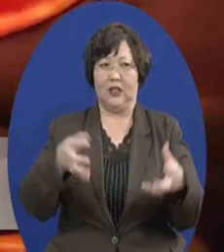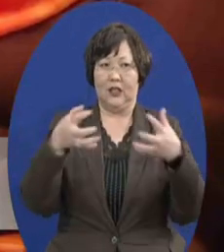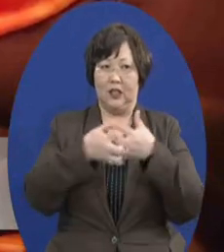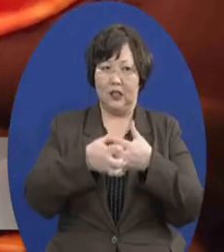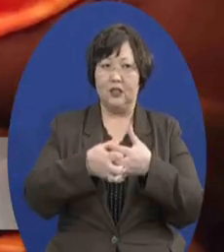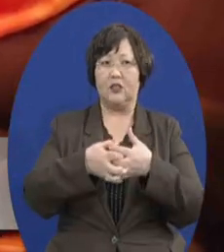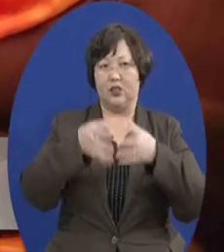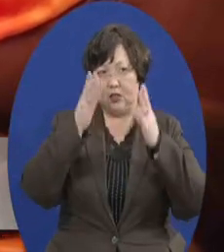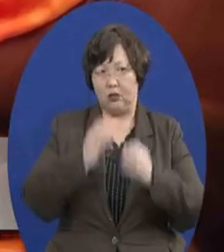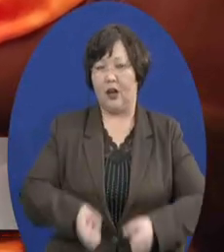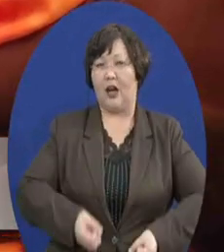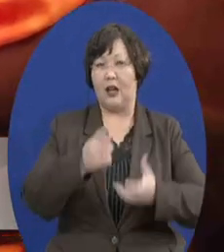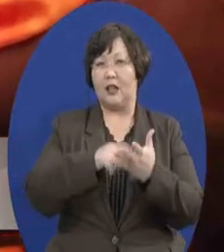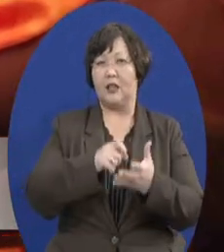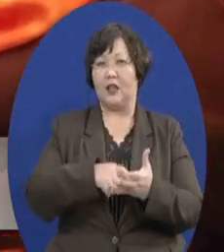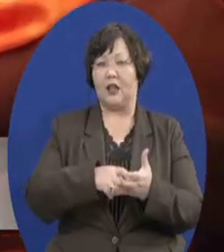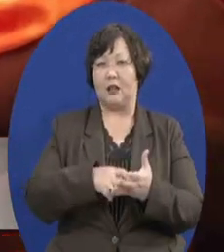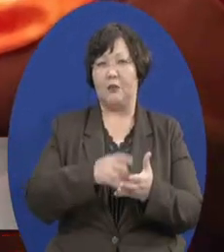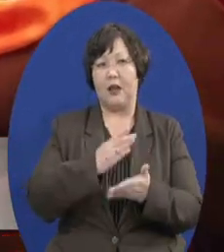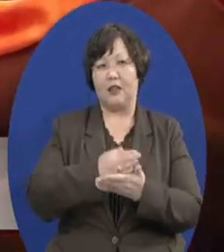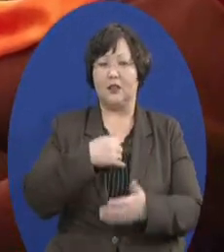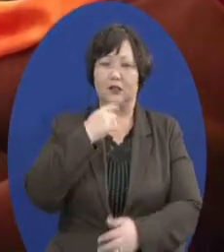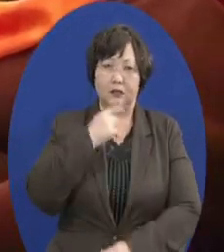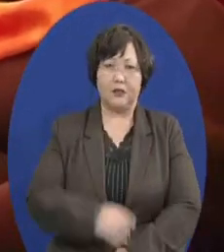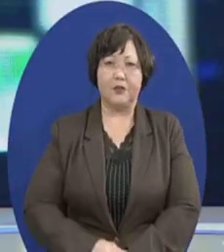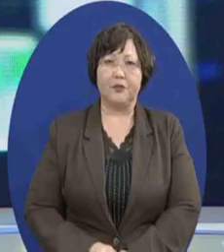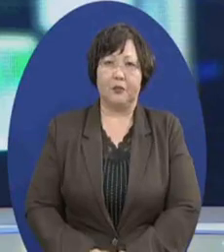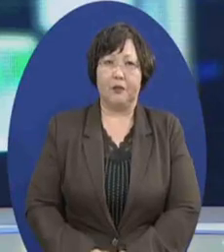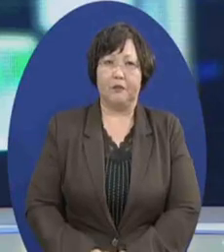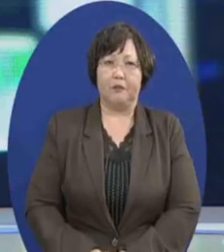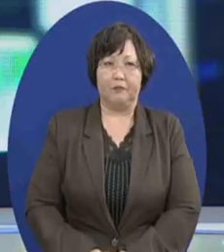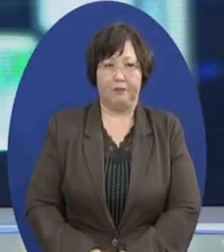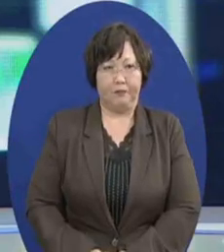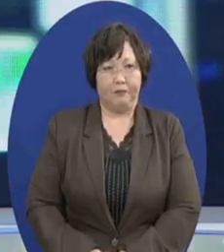Ховд аймагт ажиллах үеэрээ илэрхийлсэн байна.